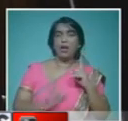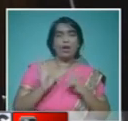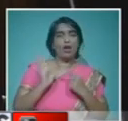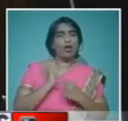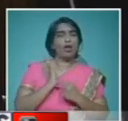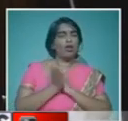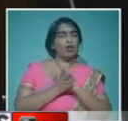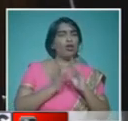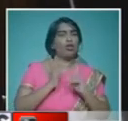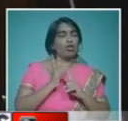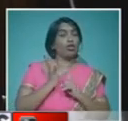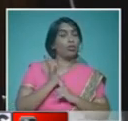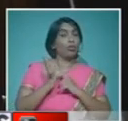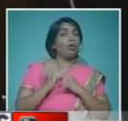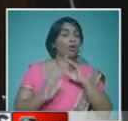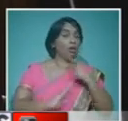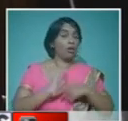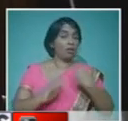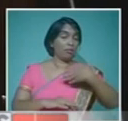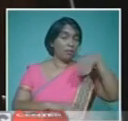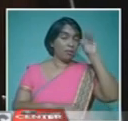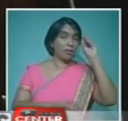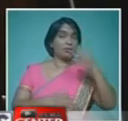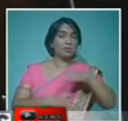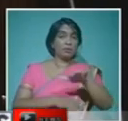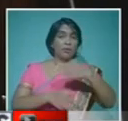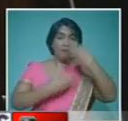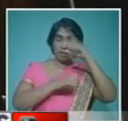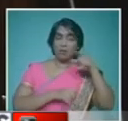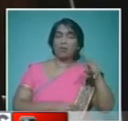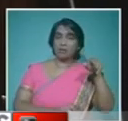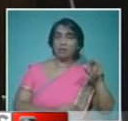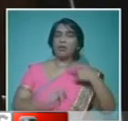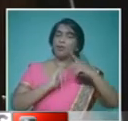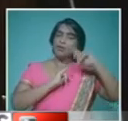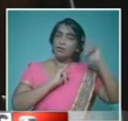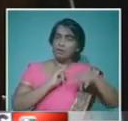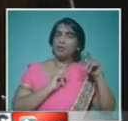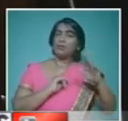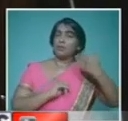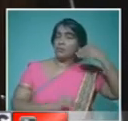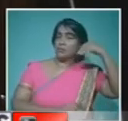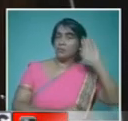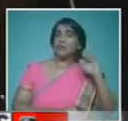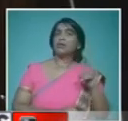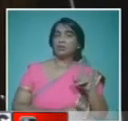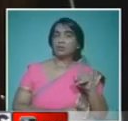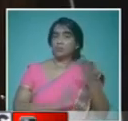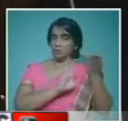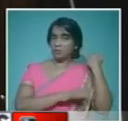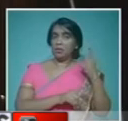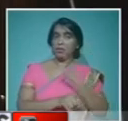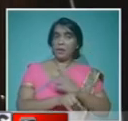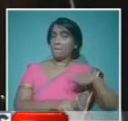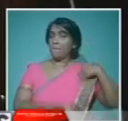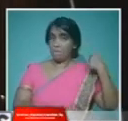සේනාරත්න කියන්නේ ලංකාවේ පිළිගත් භූවිද්‍යාඥයෙක් ජියොලොජිස් කෙනෙක් ඒ වගේම අපේ විශ්වවිද්‍යාලේ හිටපු පරණ මීට පෙර හිටපු